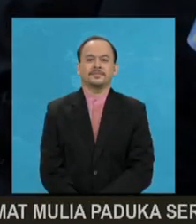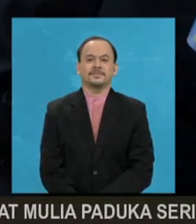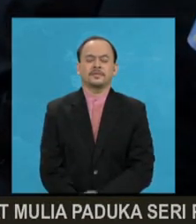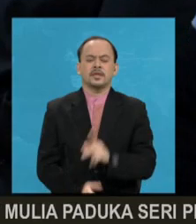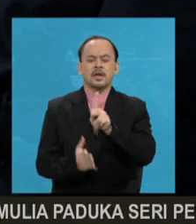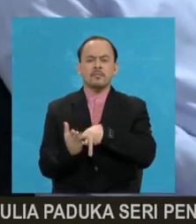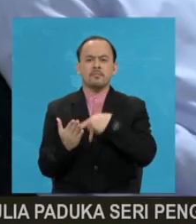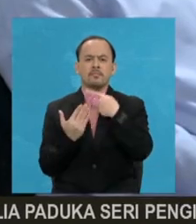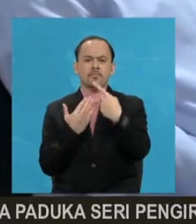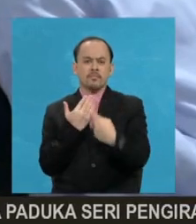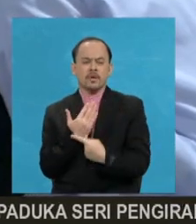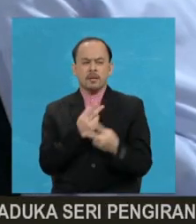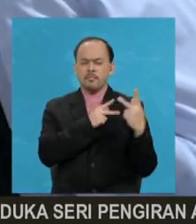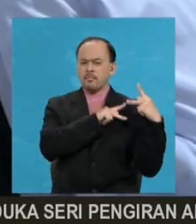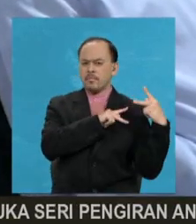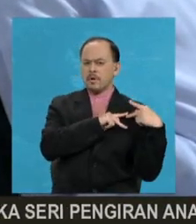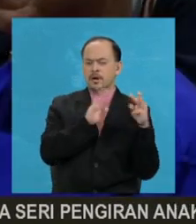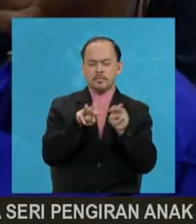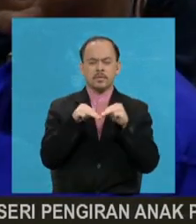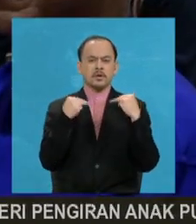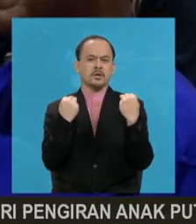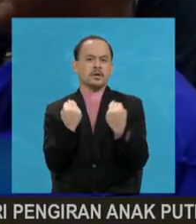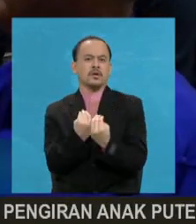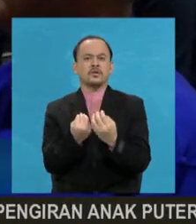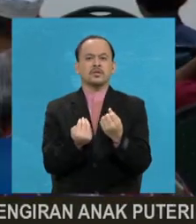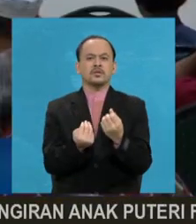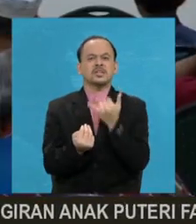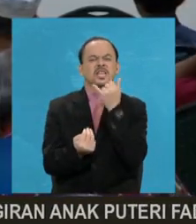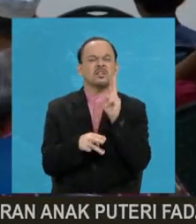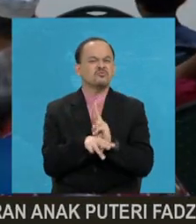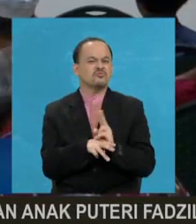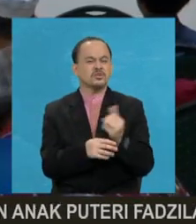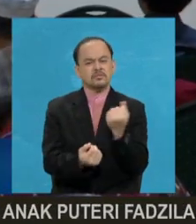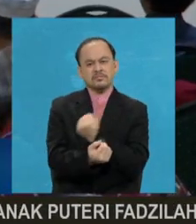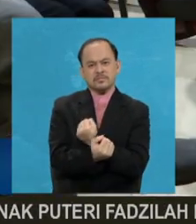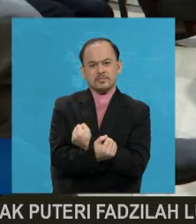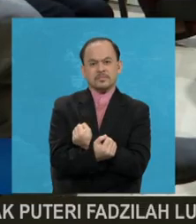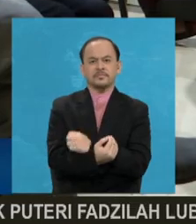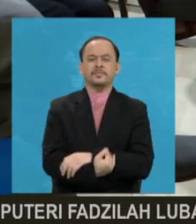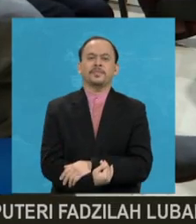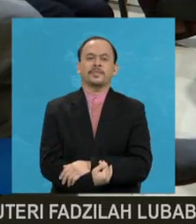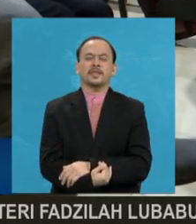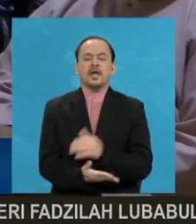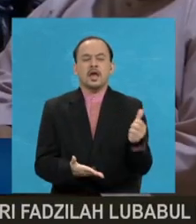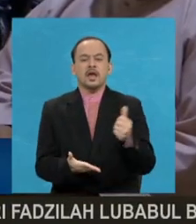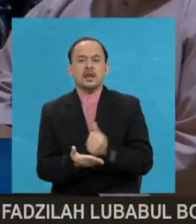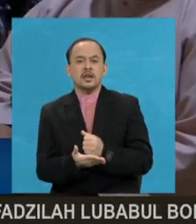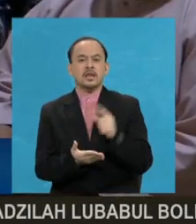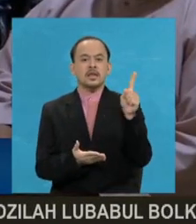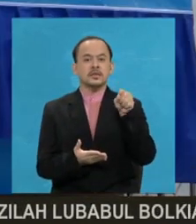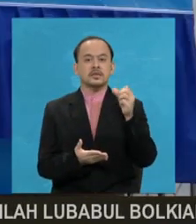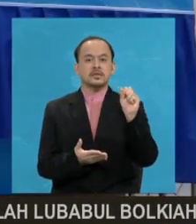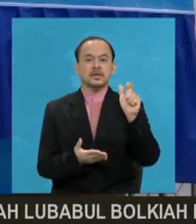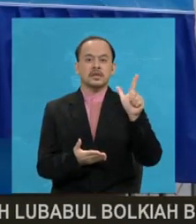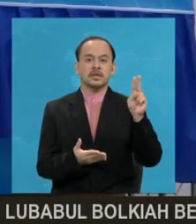Hai program juga menekankan peranan masyarakat dalam membasmi penyalahgunaan dana hadir Abang Muhamad Jalan IBN Ismail